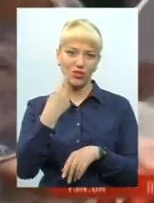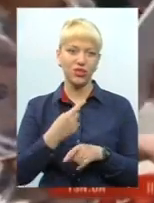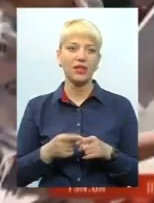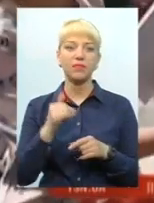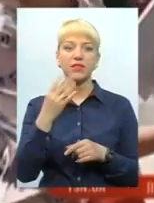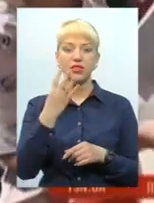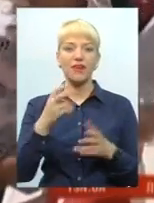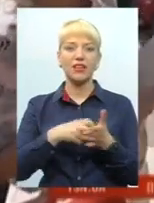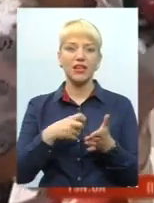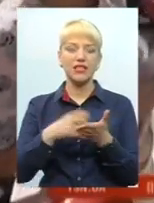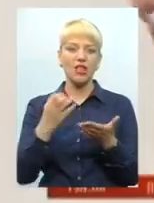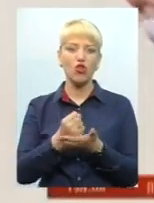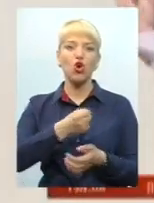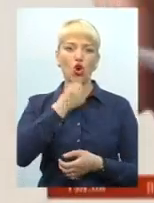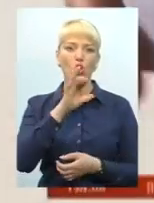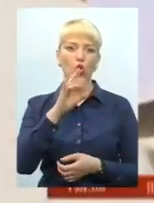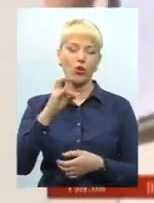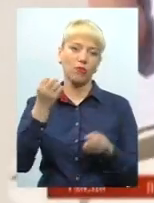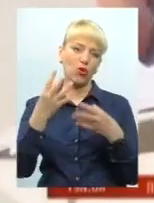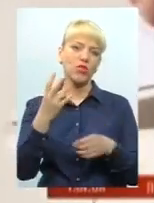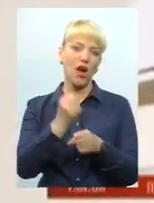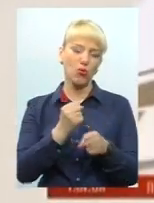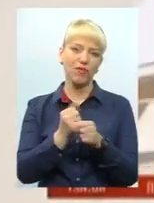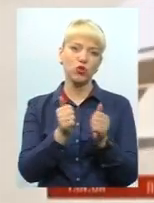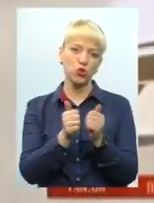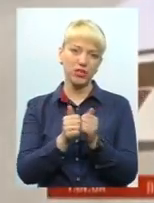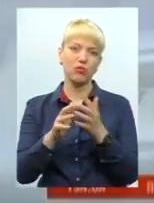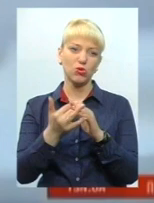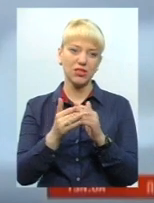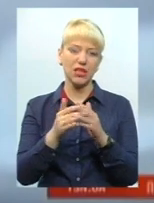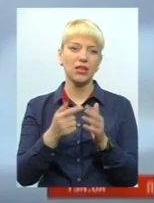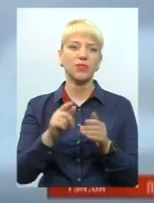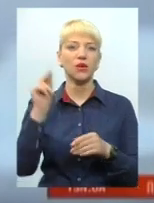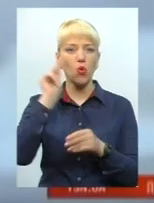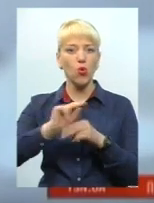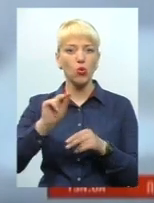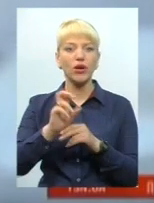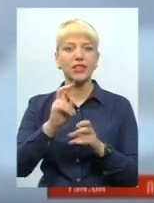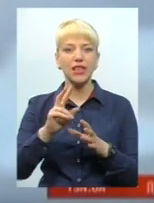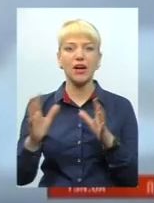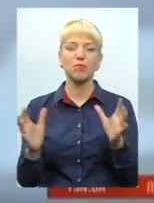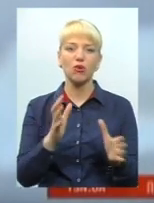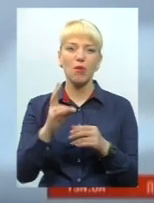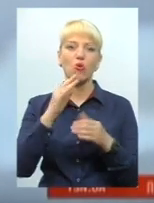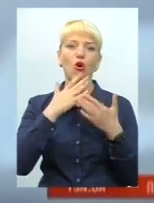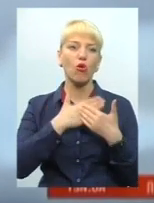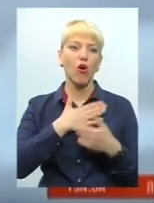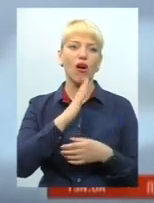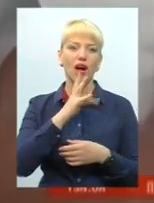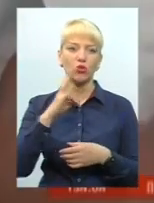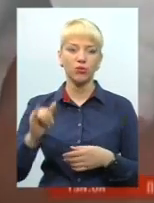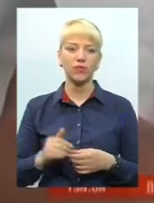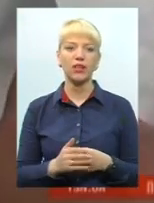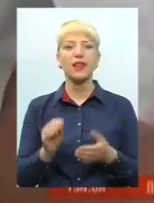Четвертий лист знаходить дорослого онука просто на роботі у сусідньому селі. Урок онуку – як піклуватися про кохану. Напиши